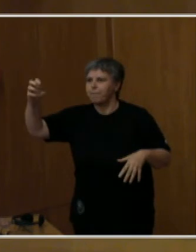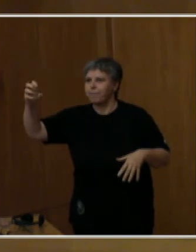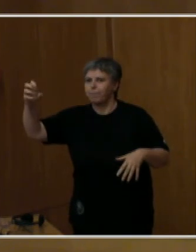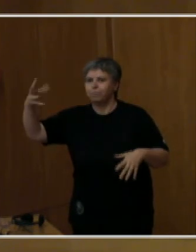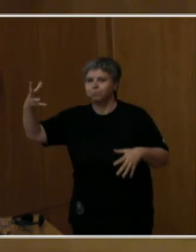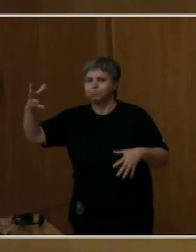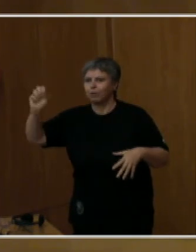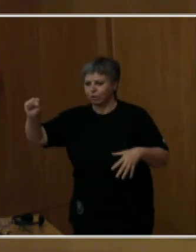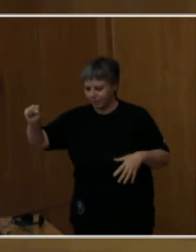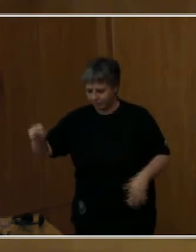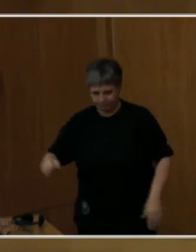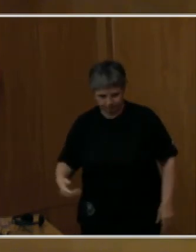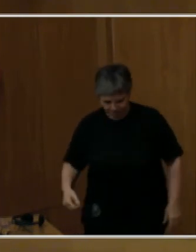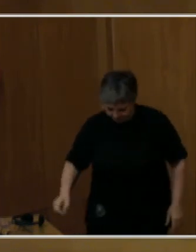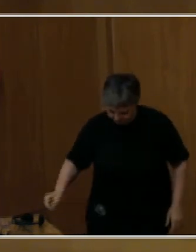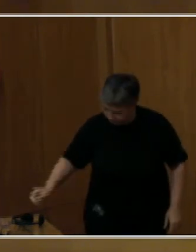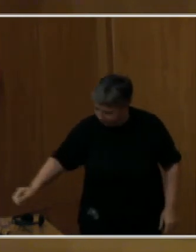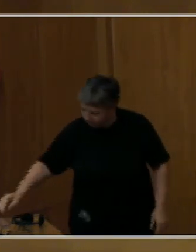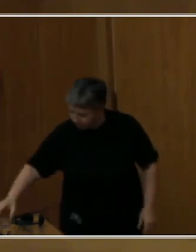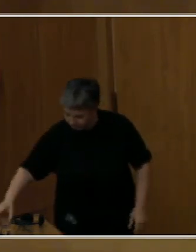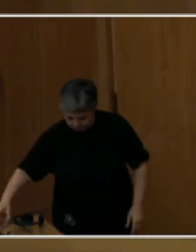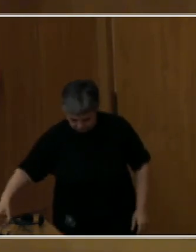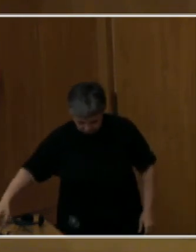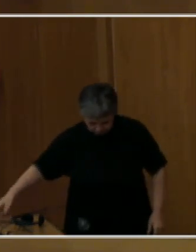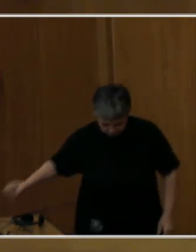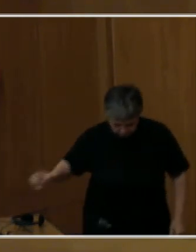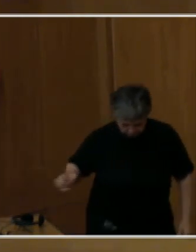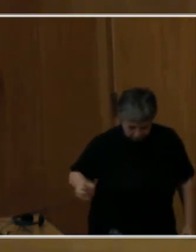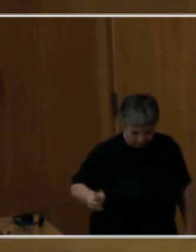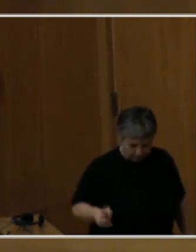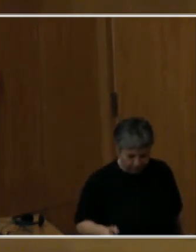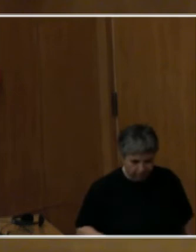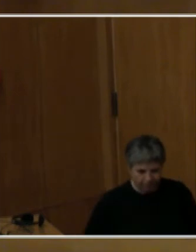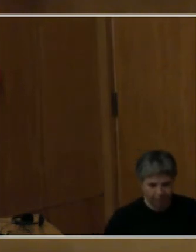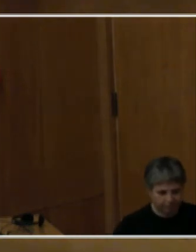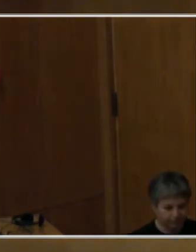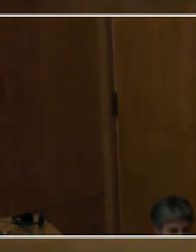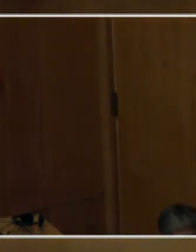Ναι, καλησπέρα και από μένα. Να δούμε λίγο, Δημήτρη, και στην ουσία το πώς περνάνε τα χρόνια, εξασθενεί και η μνήμη.